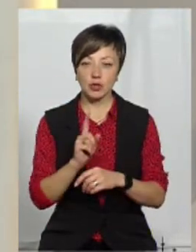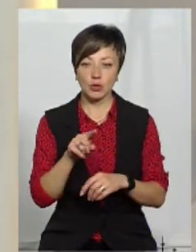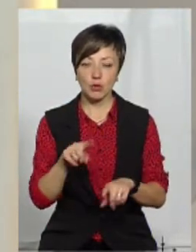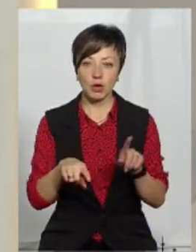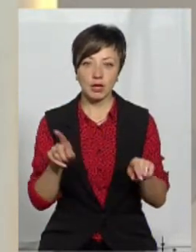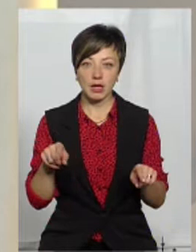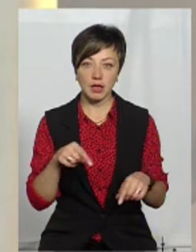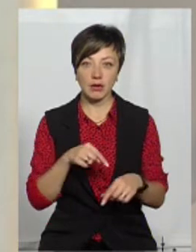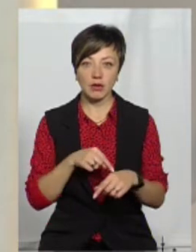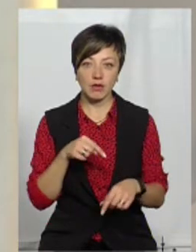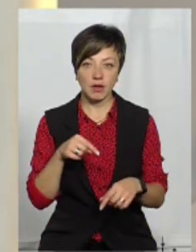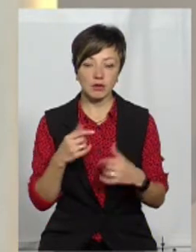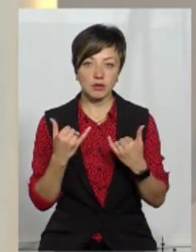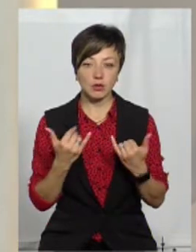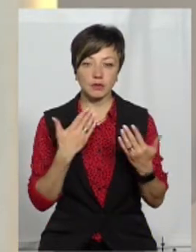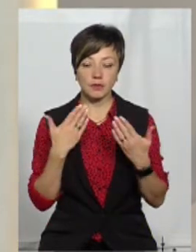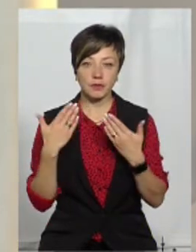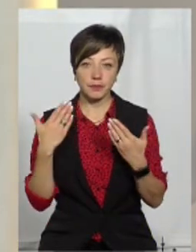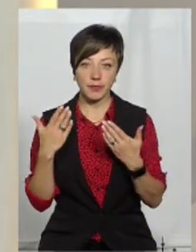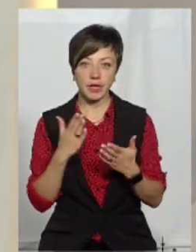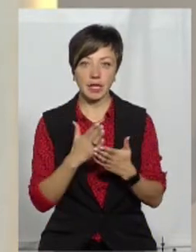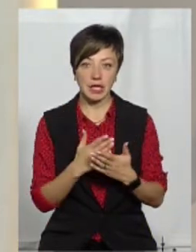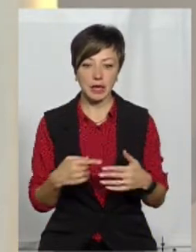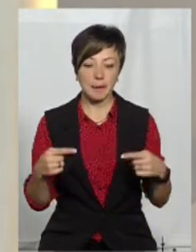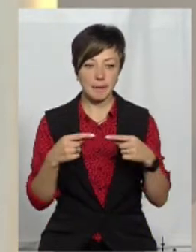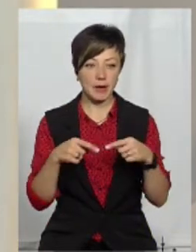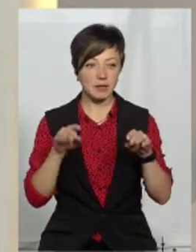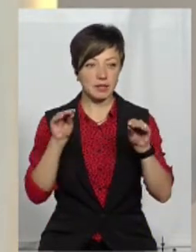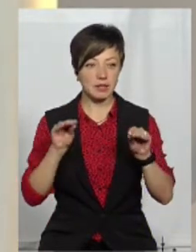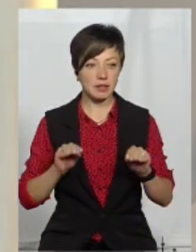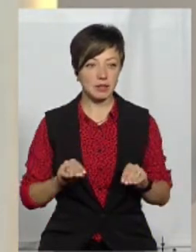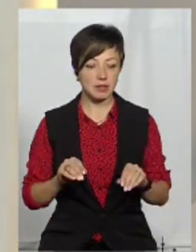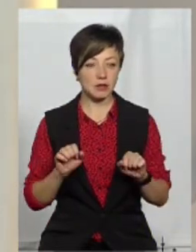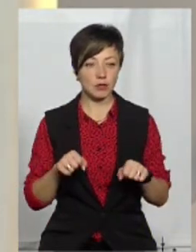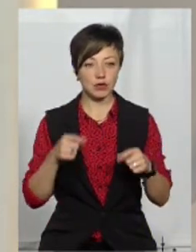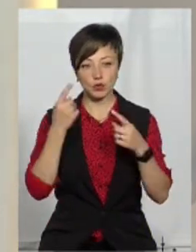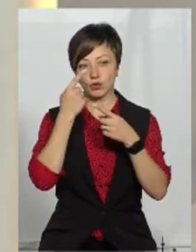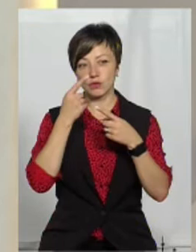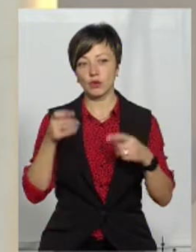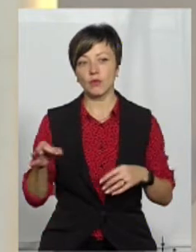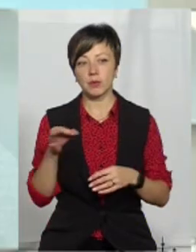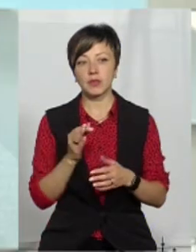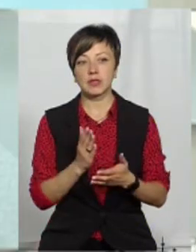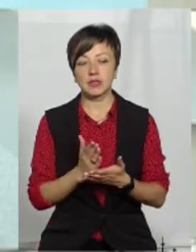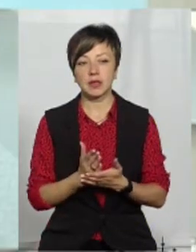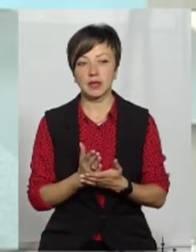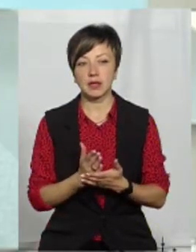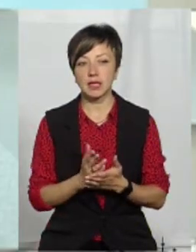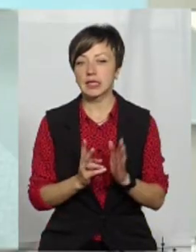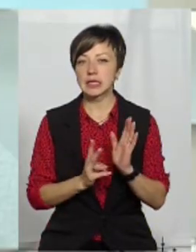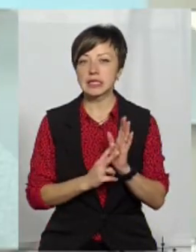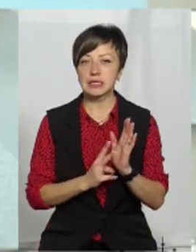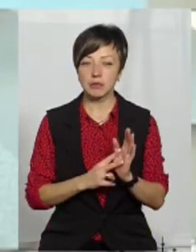деяким зреагували з ними, і вже сьогодні комунікуємо. Тому є якась певна статистика, нас на сьогодні, яку ви можете зараз озвучити? В області вже є